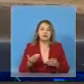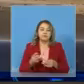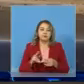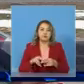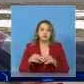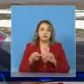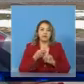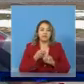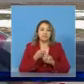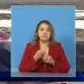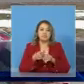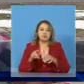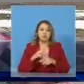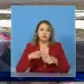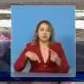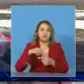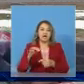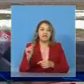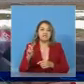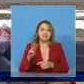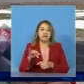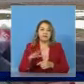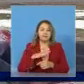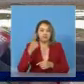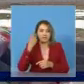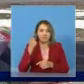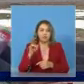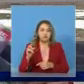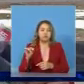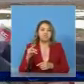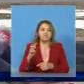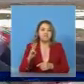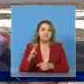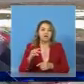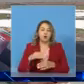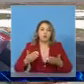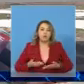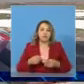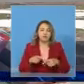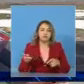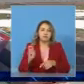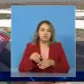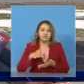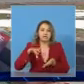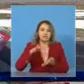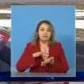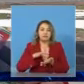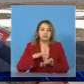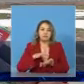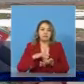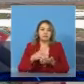оны байланыстыратын, мына Орталық Азия білесіздер, Өзбекстан басқа өңірден келіп, біз қала арқылы, біздің